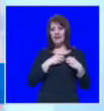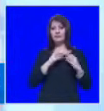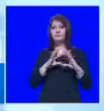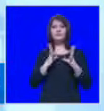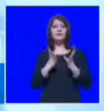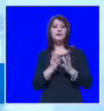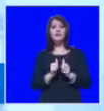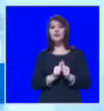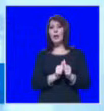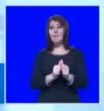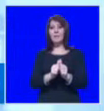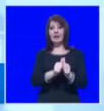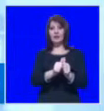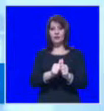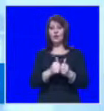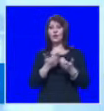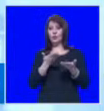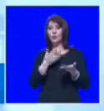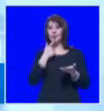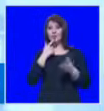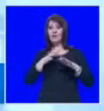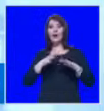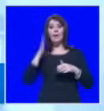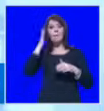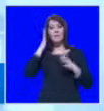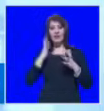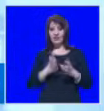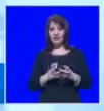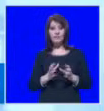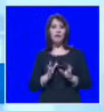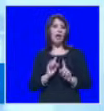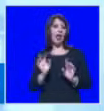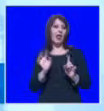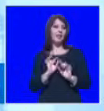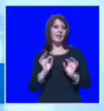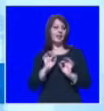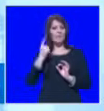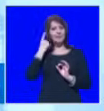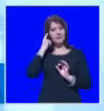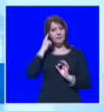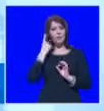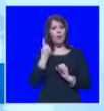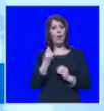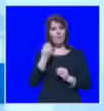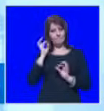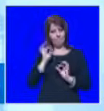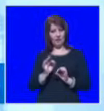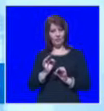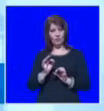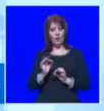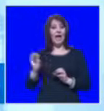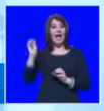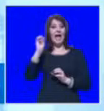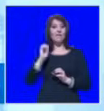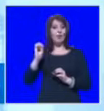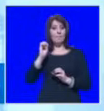всички партньори, които поддържат правителството в момента, нямат никакви съмнения кой е правилният курс. Европейски съюз, съдебна реформа,